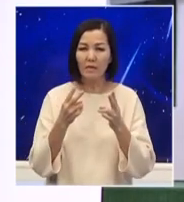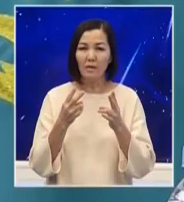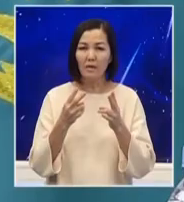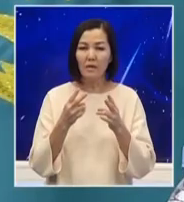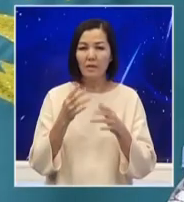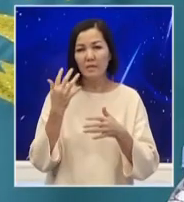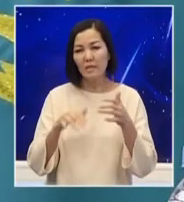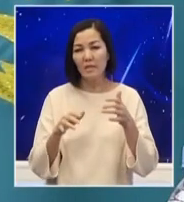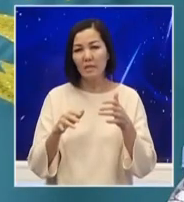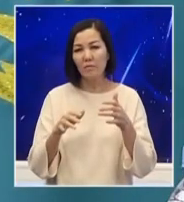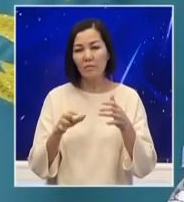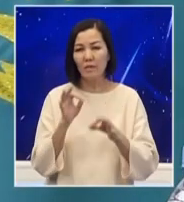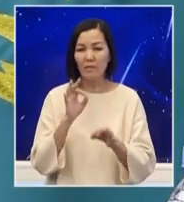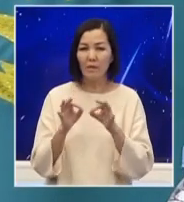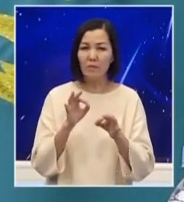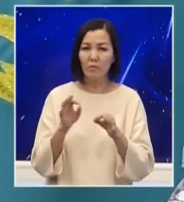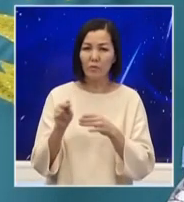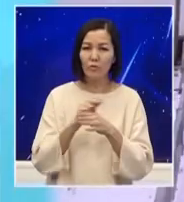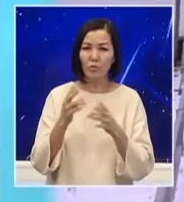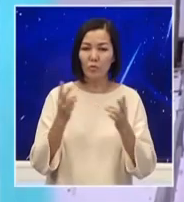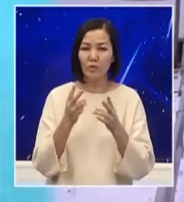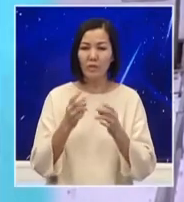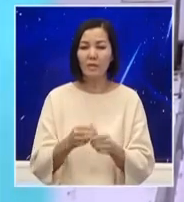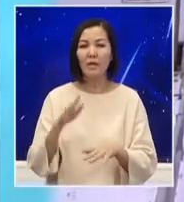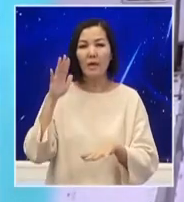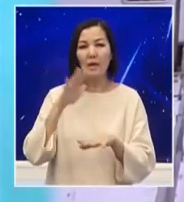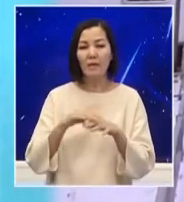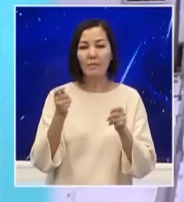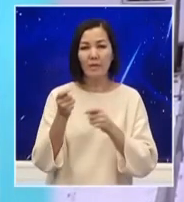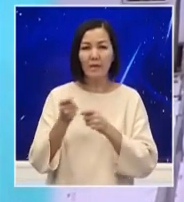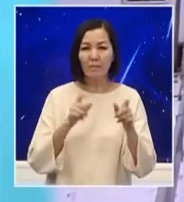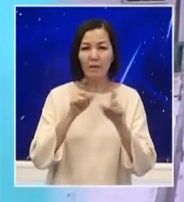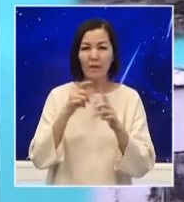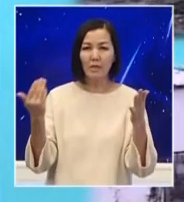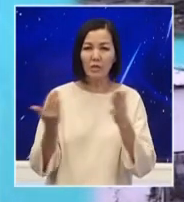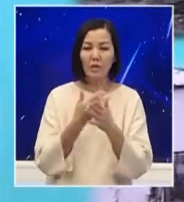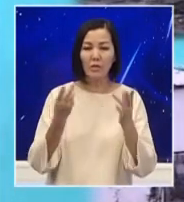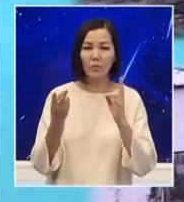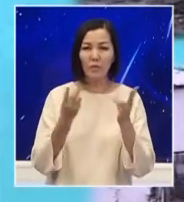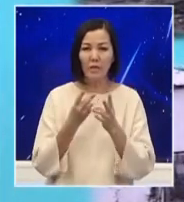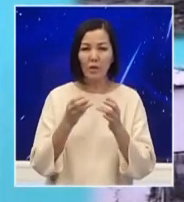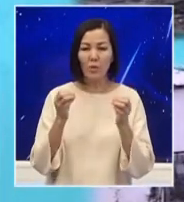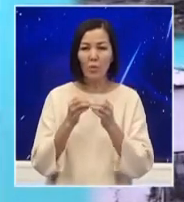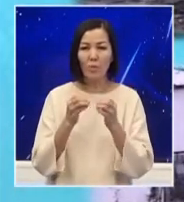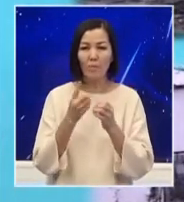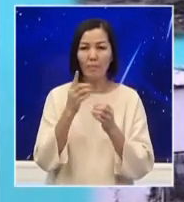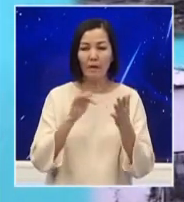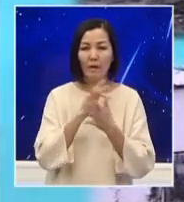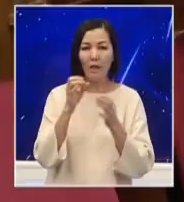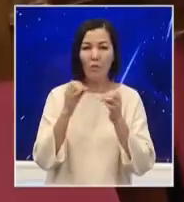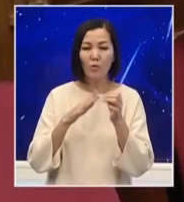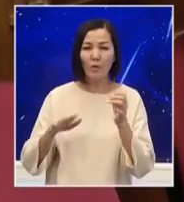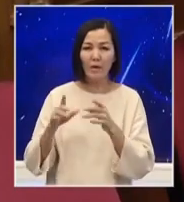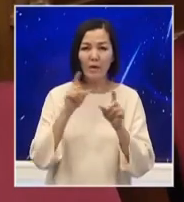Вот сондай, вот, әр аудандарға қойып береміз. Әкімдік ғимараттарында жаңарту керек. Жалпы ауданда бір қала, 10 ауылдық округінің барлығында